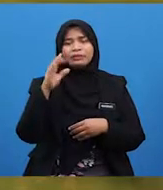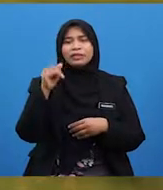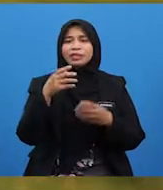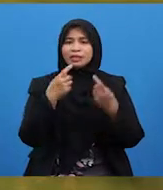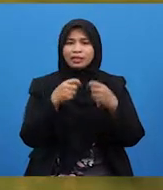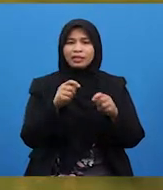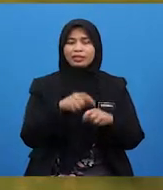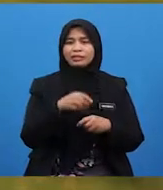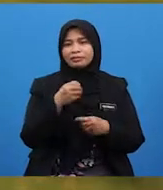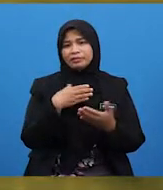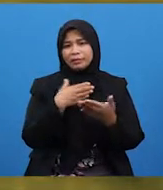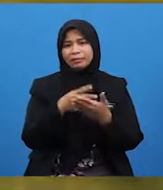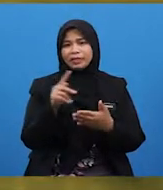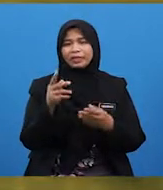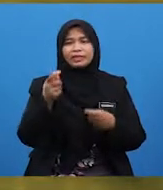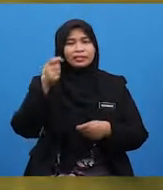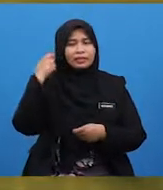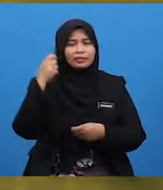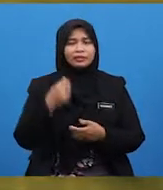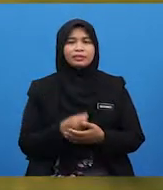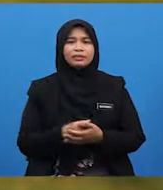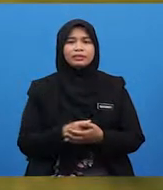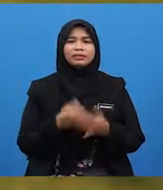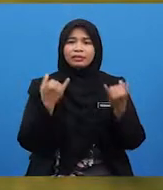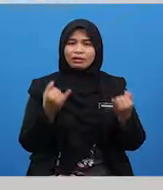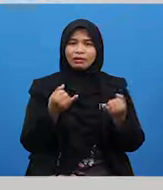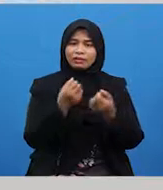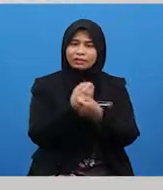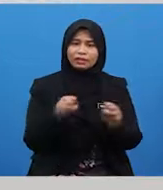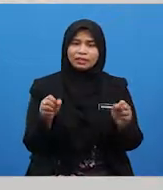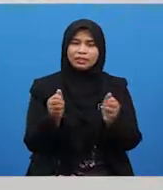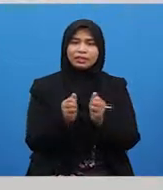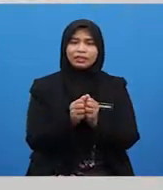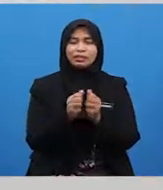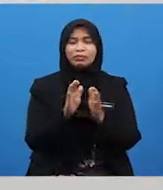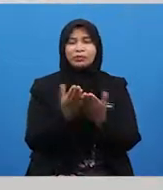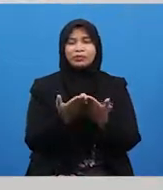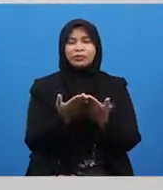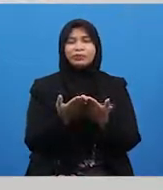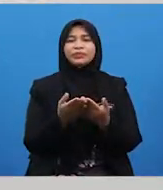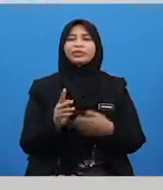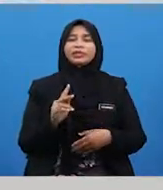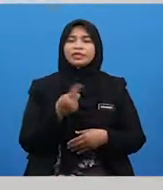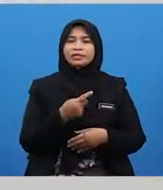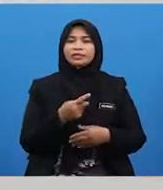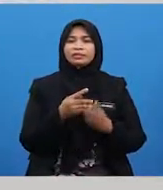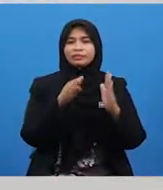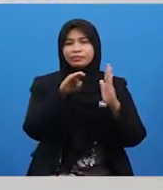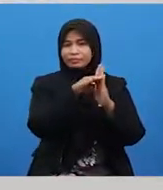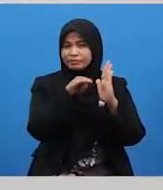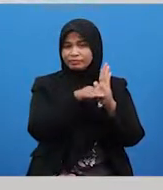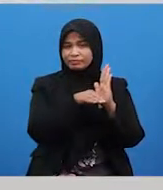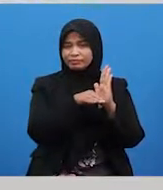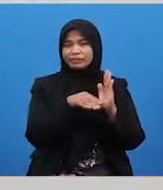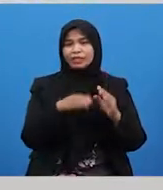disampaikan. Sekarang, bersedia dengan pensel dan buku nota. Mari kita senaraikan cara-cara menyayangi jiran